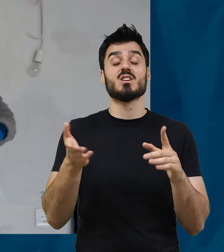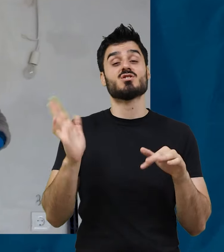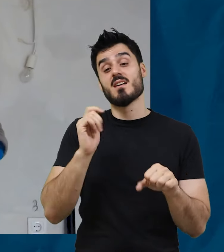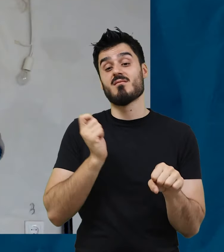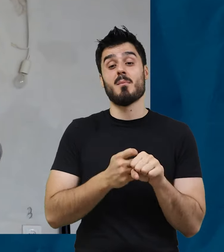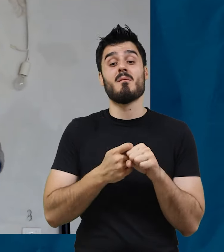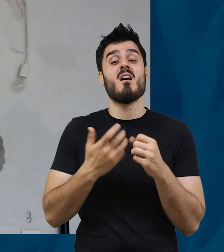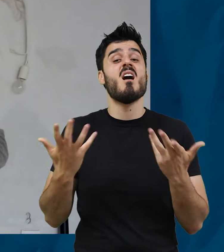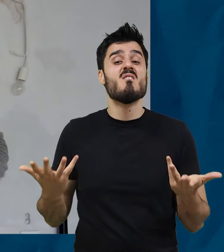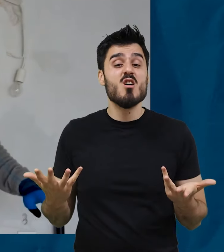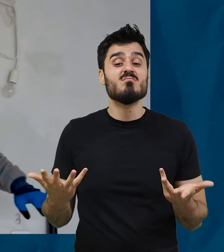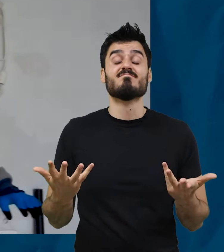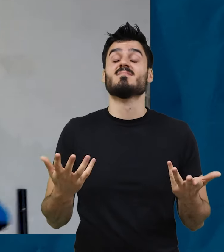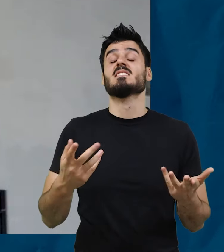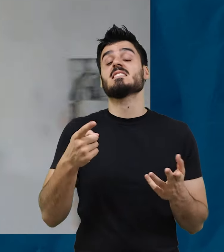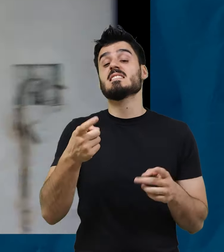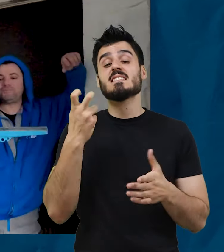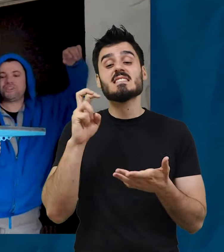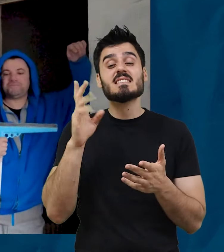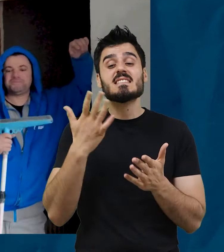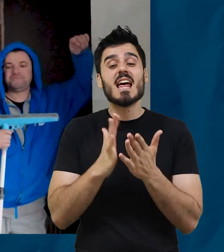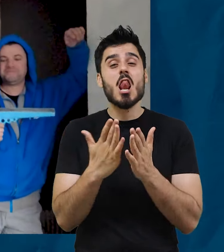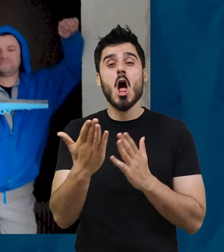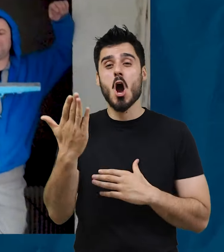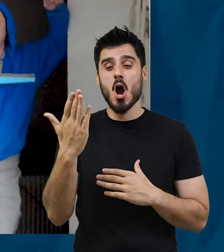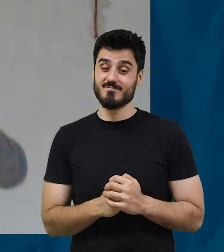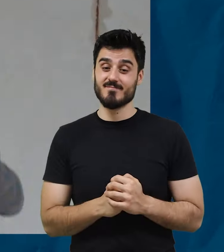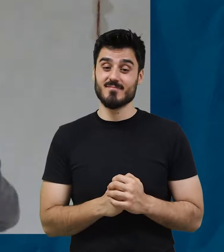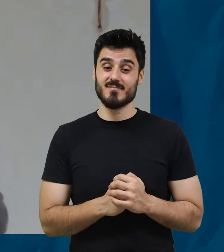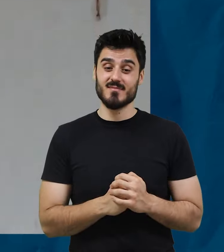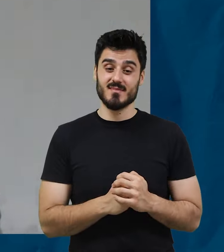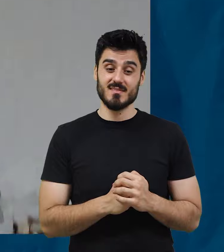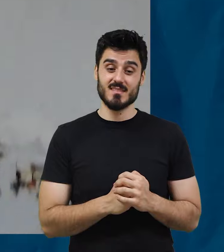направим. Какво? Стъкло. Джам.